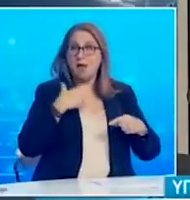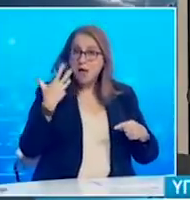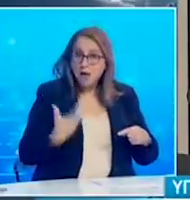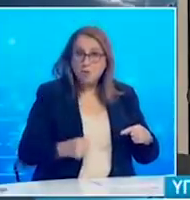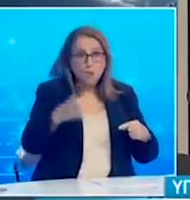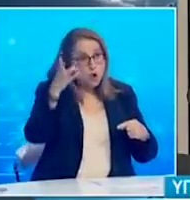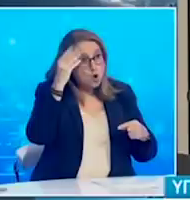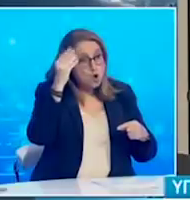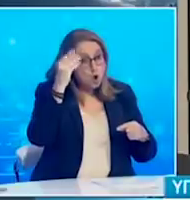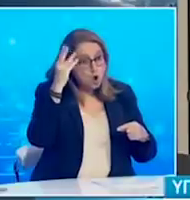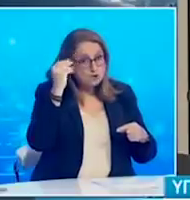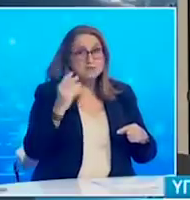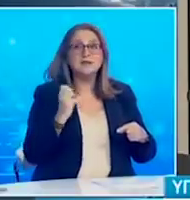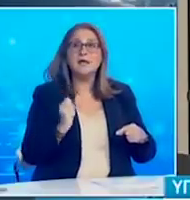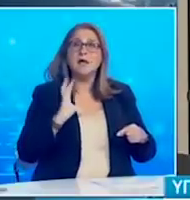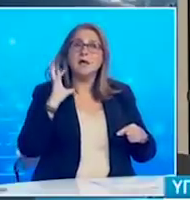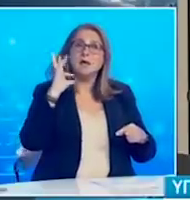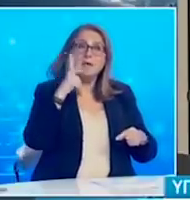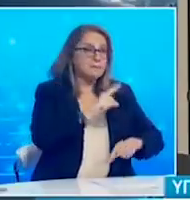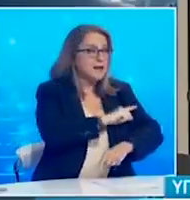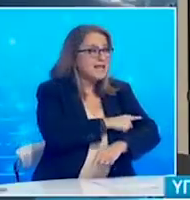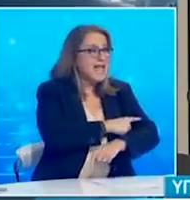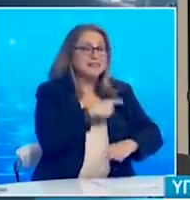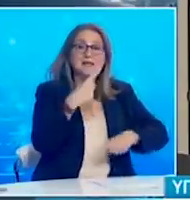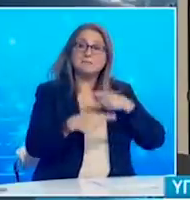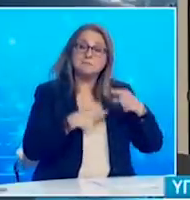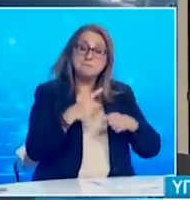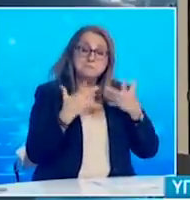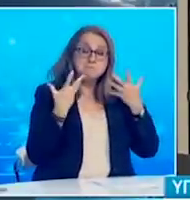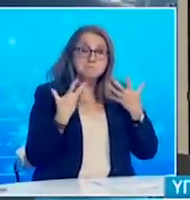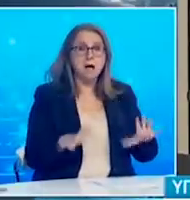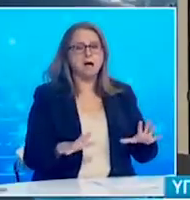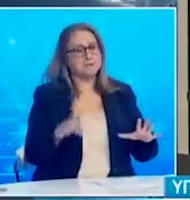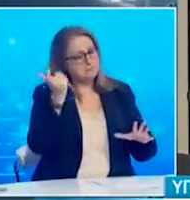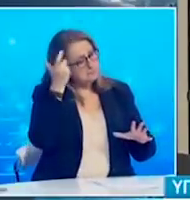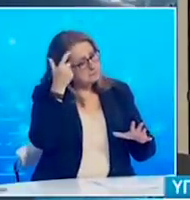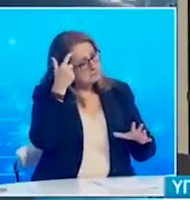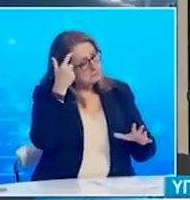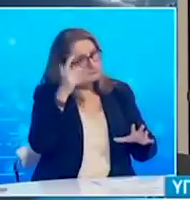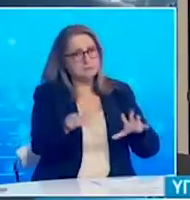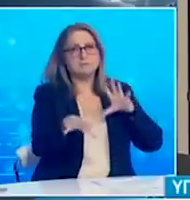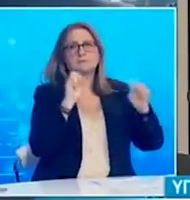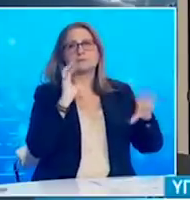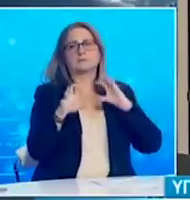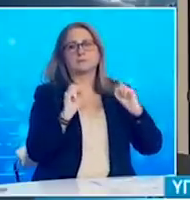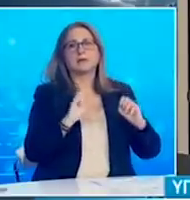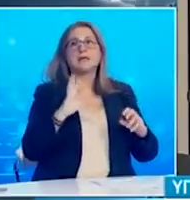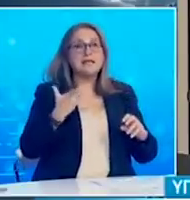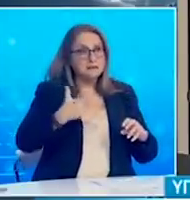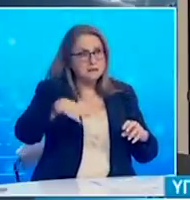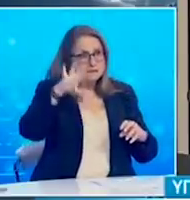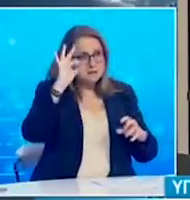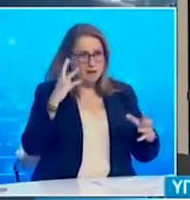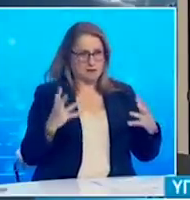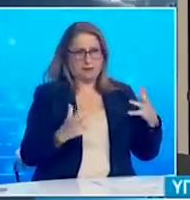ιατρικής πρακτικής, αν θέλετε, διότι διαφορετικά αντιμετωπίζαμε την πανδημία ιατρικά στην αρχή, πριν